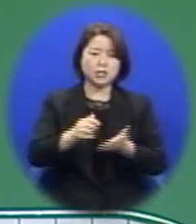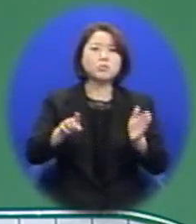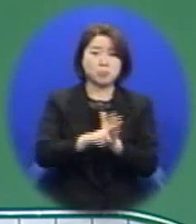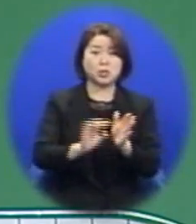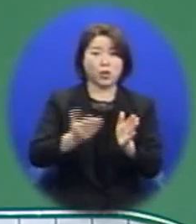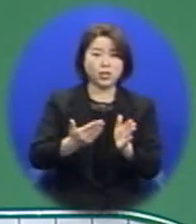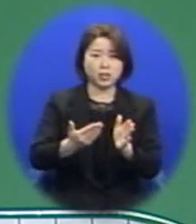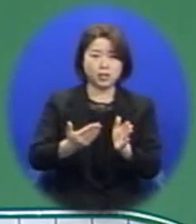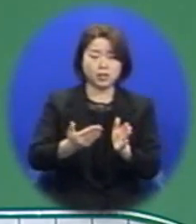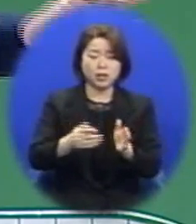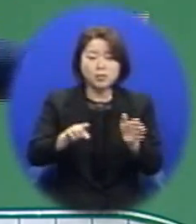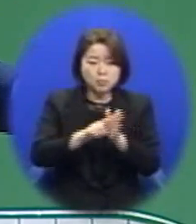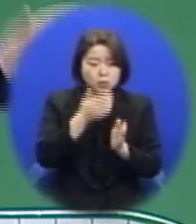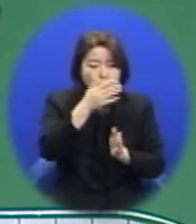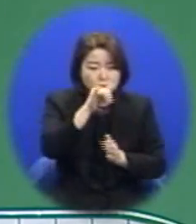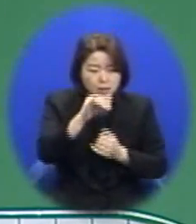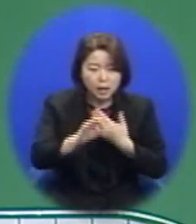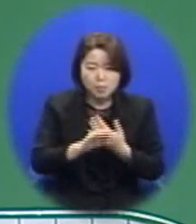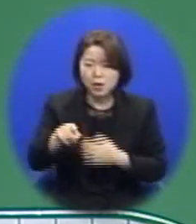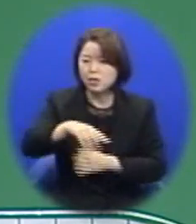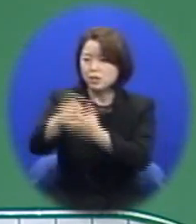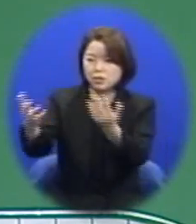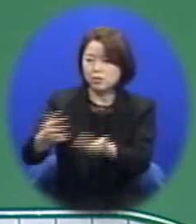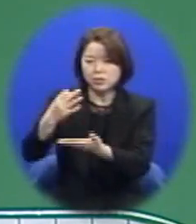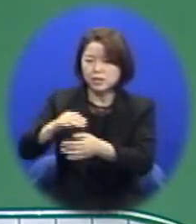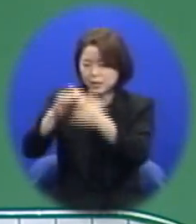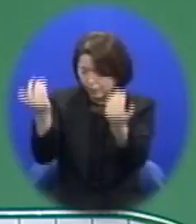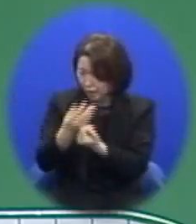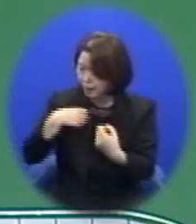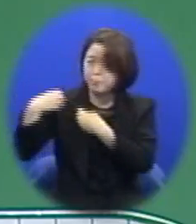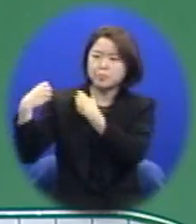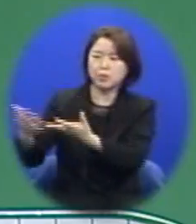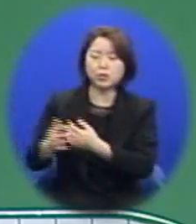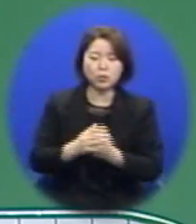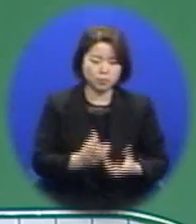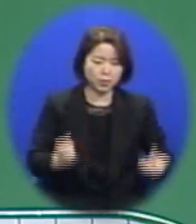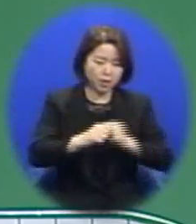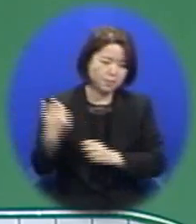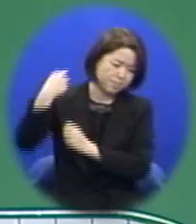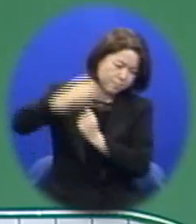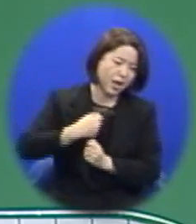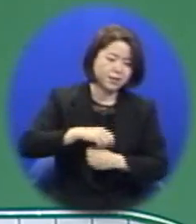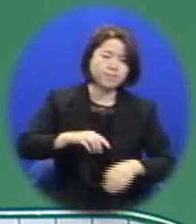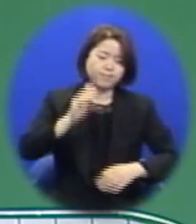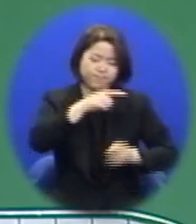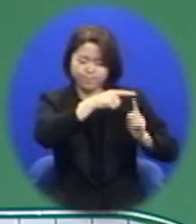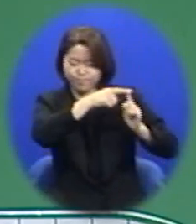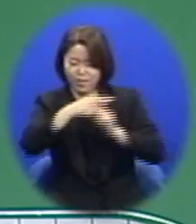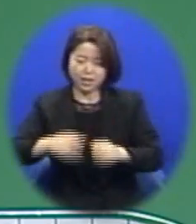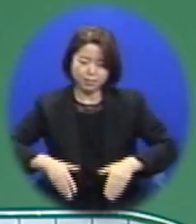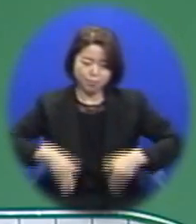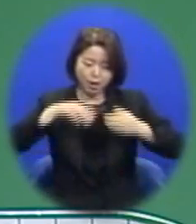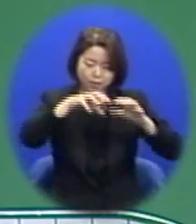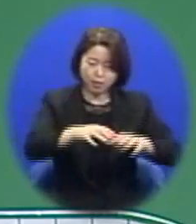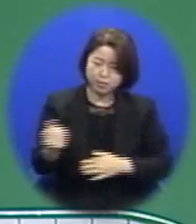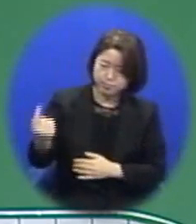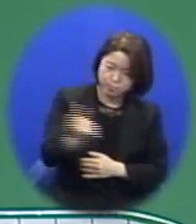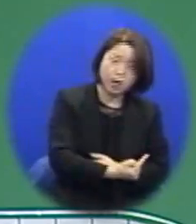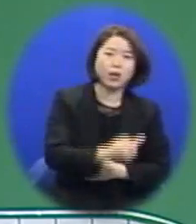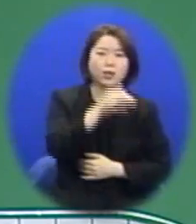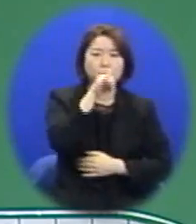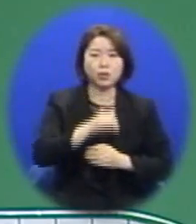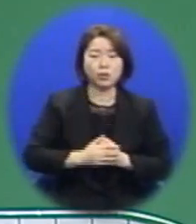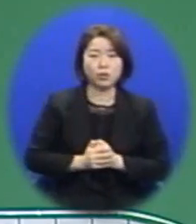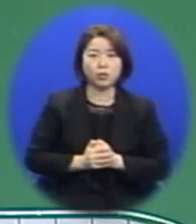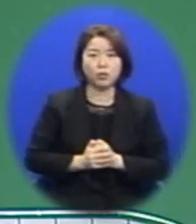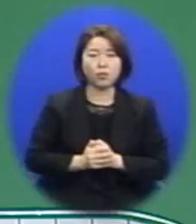있다면 다 내버리고 보따리 하나 들고 정처 없이 그냥 무조건 남한으로 내려온 거예요. 여러분 그